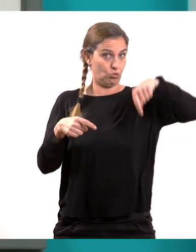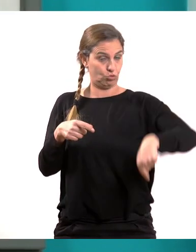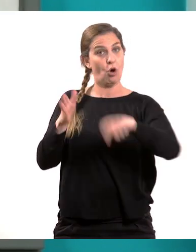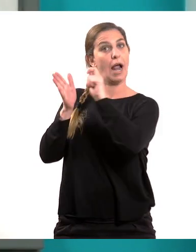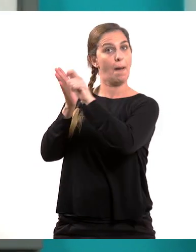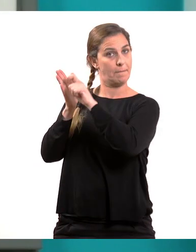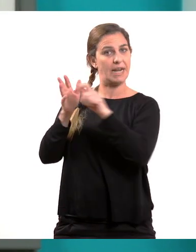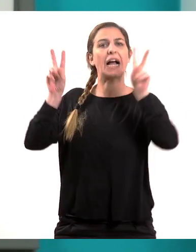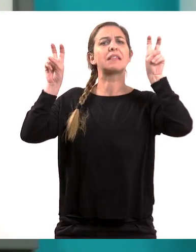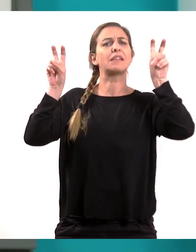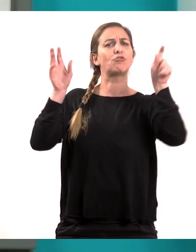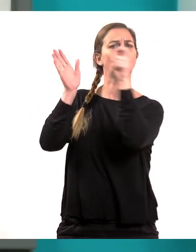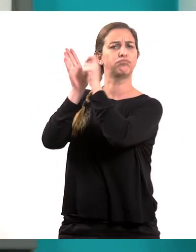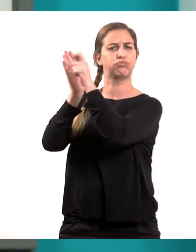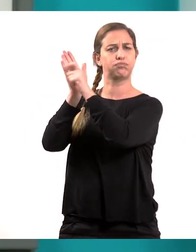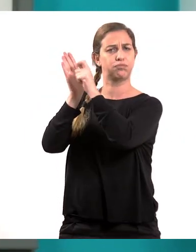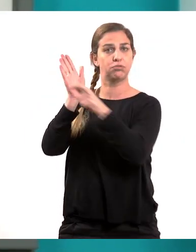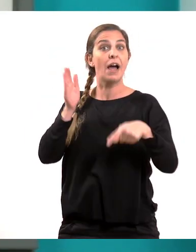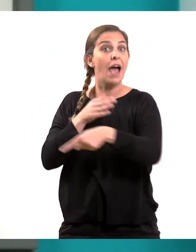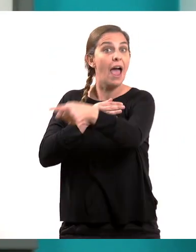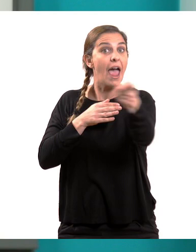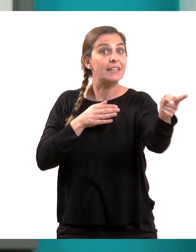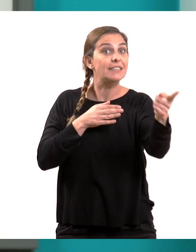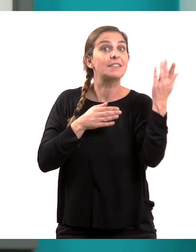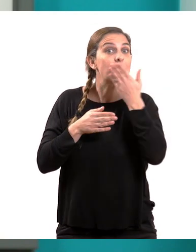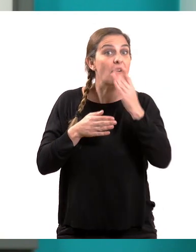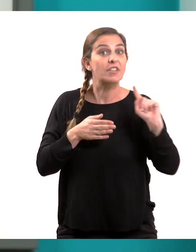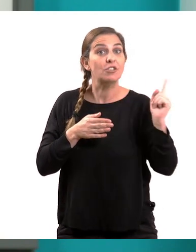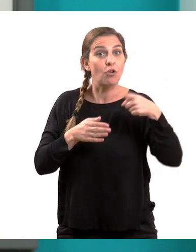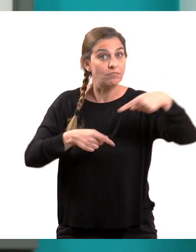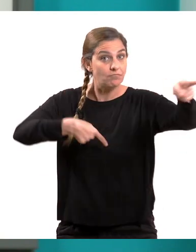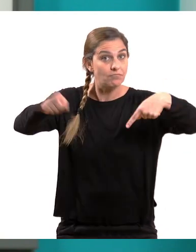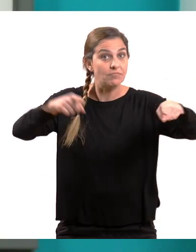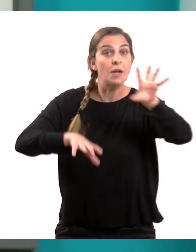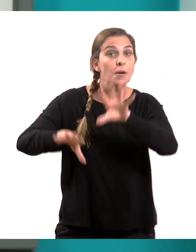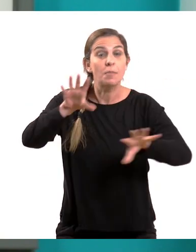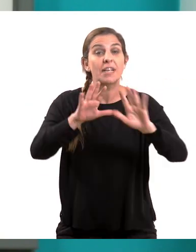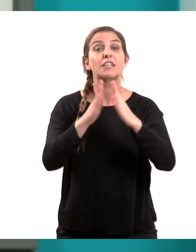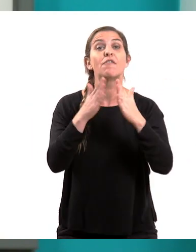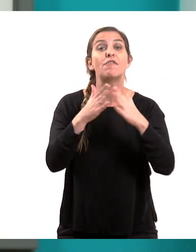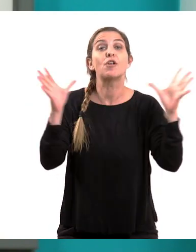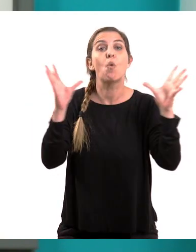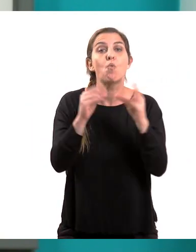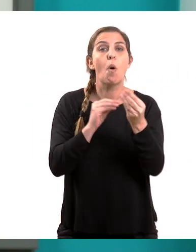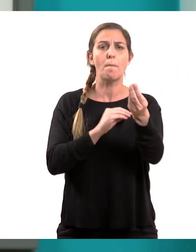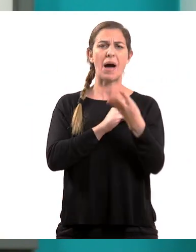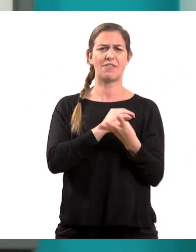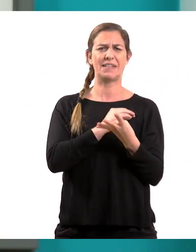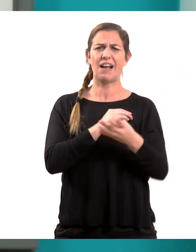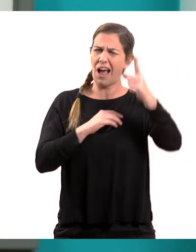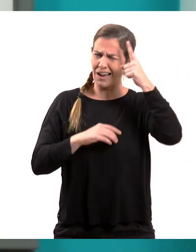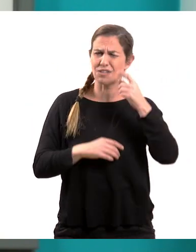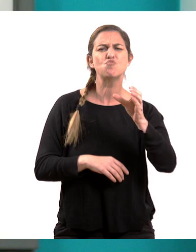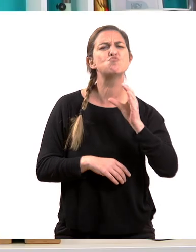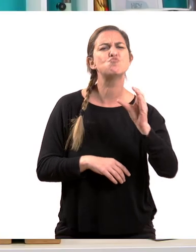στον πίνακα, θέλω όλοι να πάτε γρήγορα να βρείτε το βιβλίο σας, το βιβλίο των μαθηματικών, το χοντρό όπως λέμε